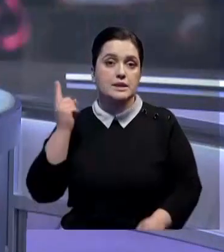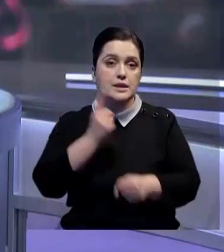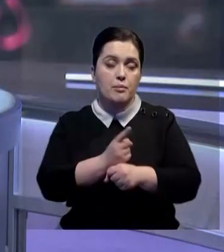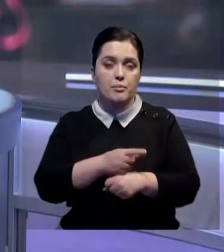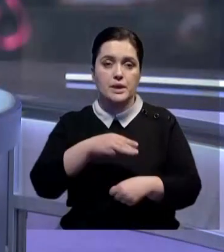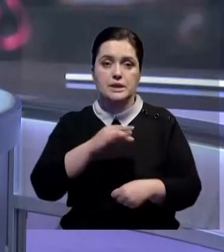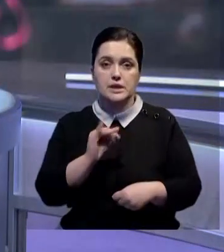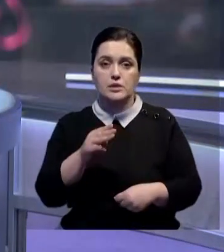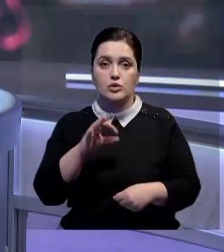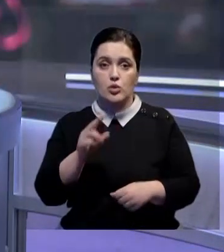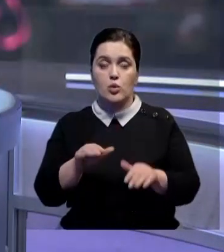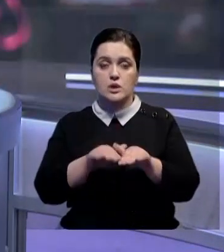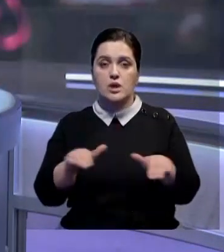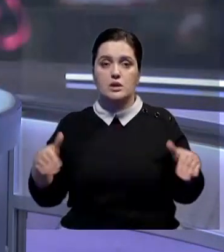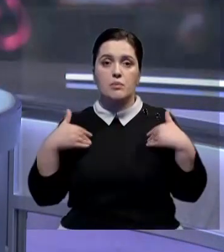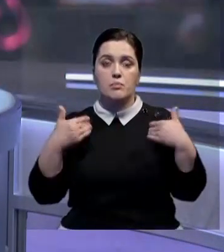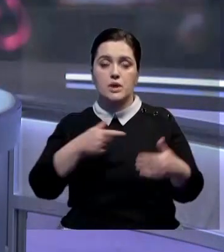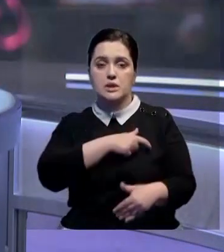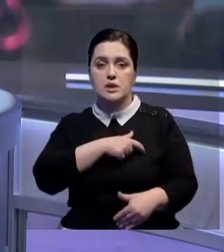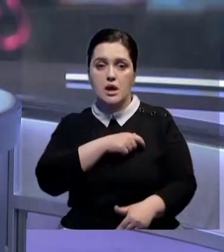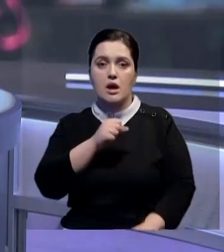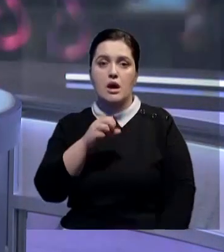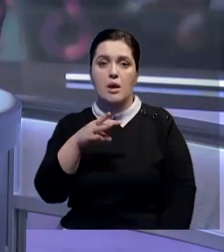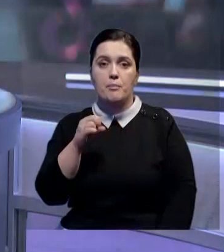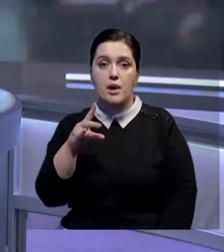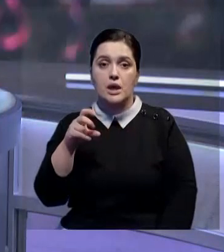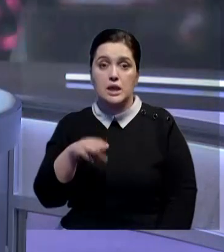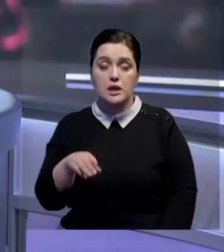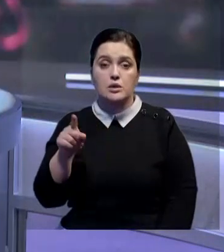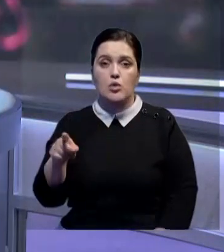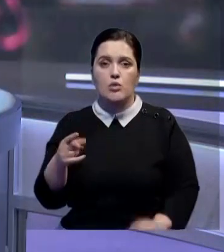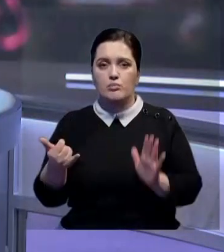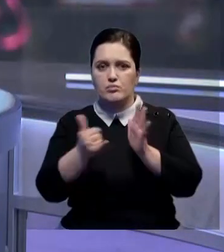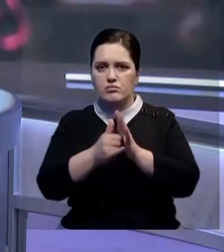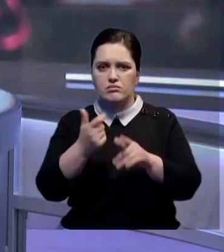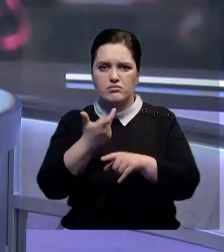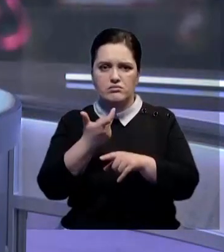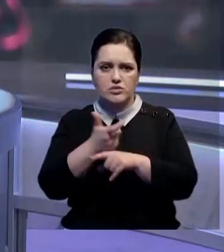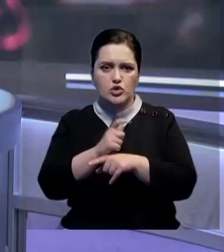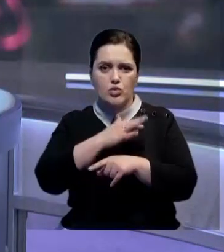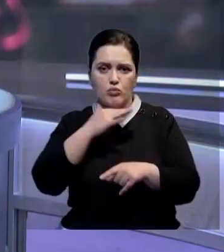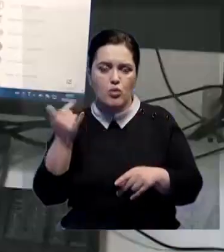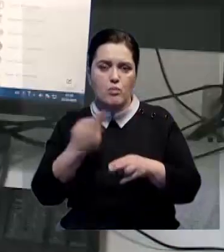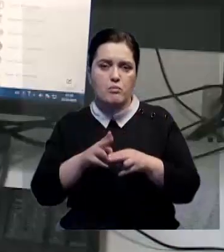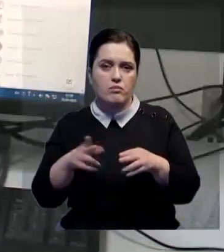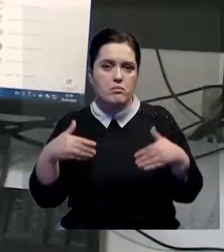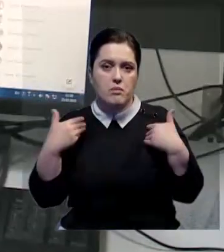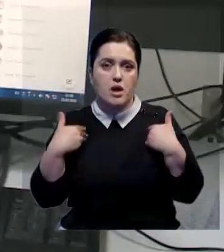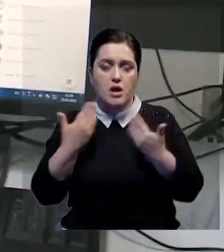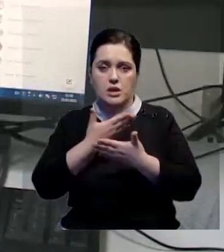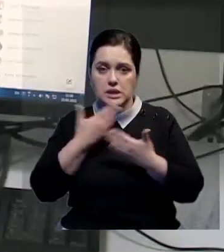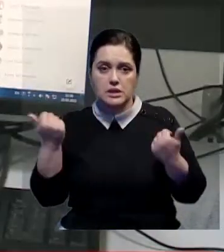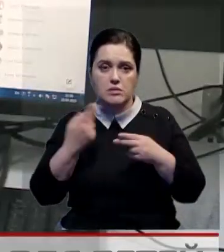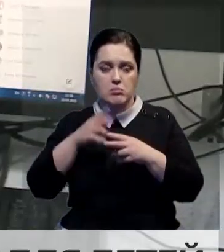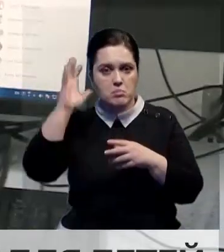Запретить ТикТок для детей предложили депутаты фракции «Аманат». Они считают, что в приложении слишком много контента, который не всегда полезен для